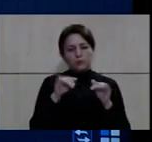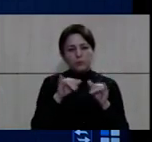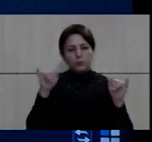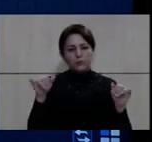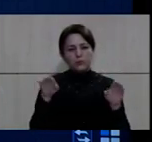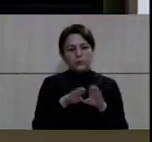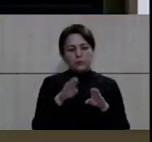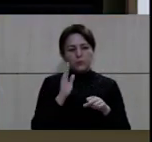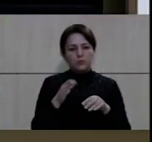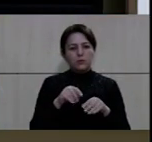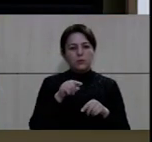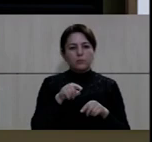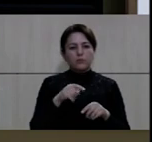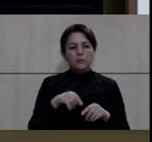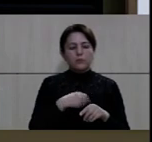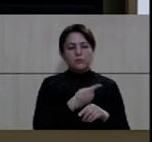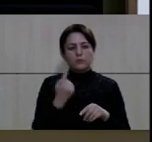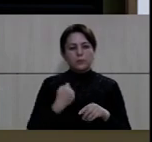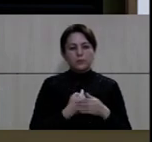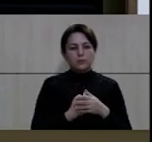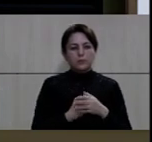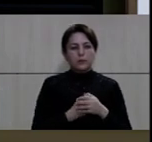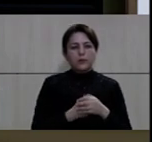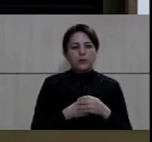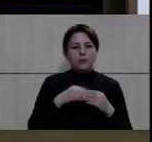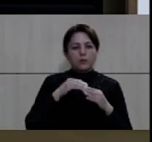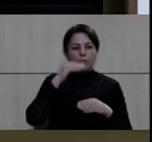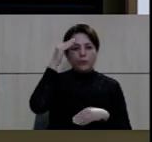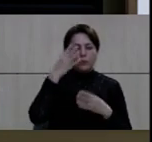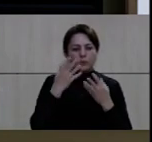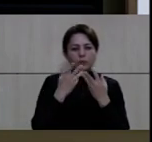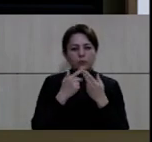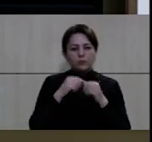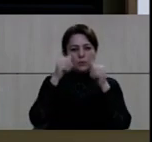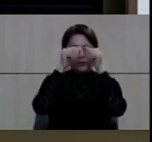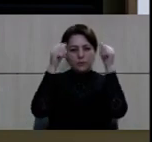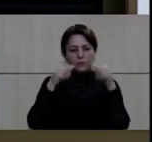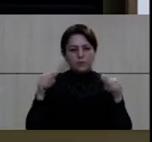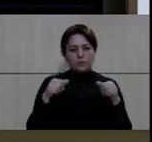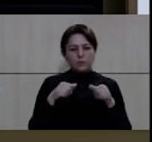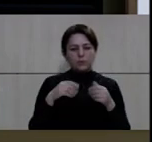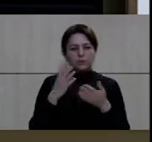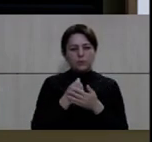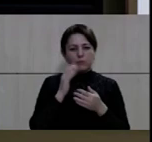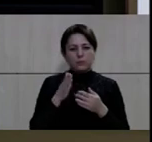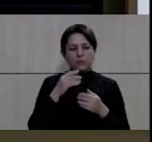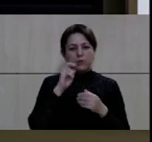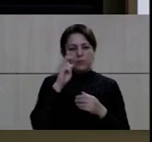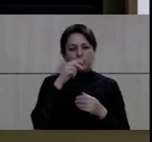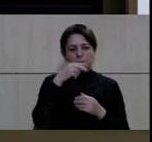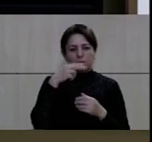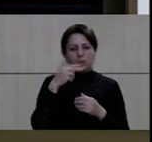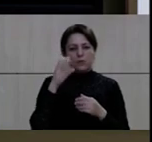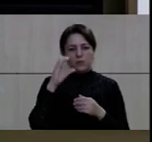teng. Bundan biz bo'yini hisoblash formulasini keltirib chiqaramiz. B teng bo'ladi S